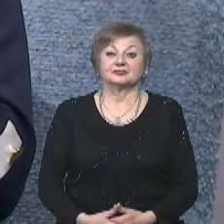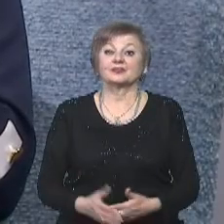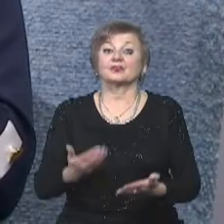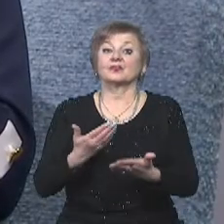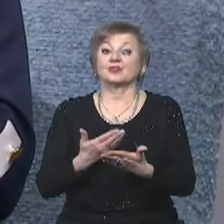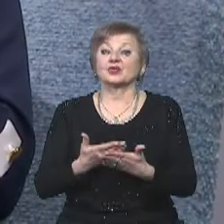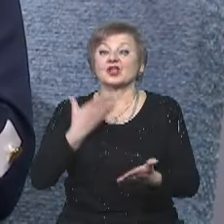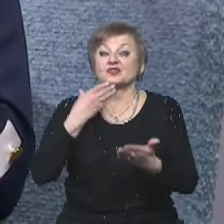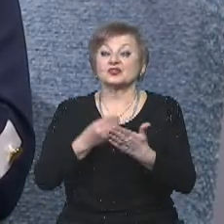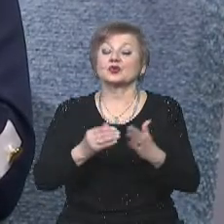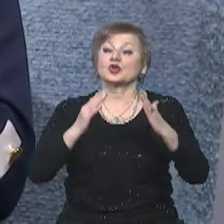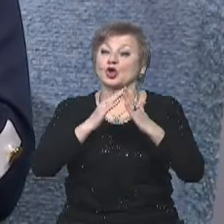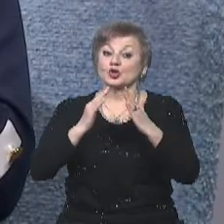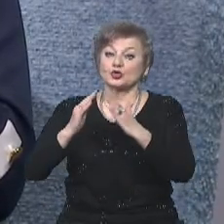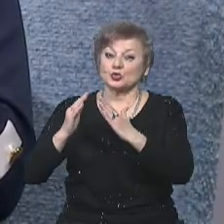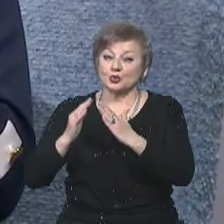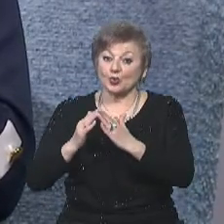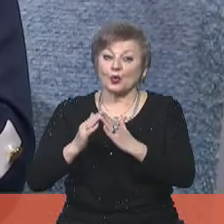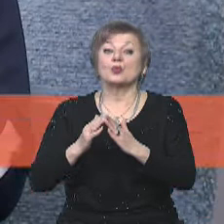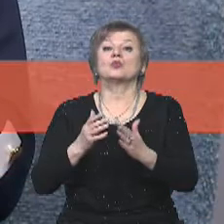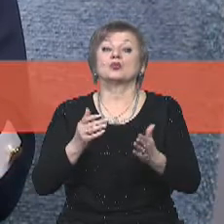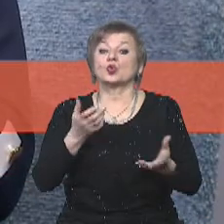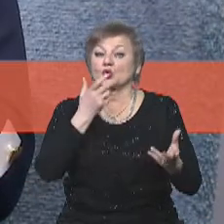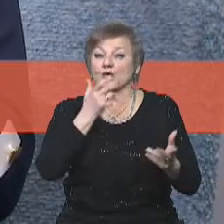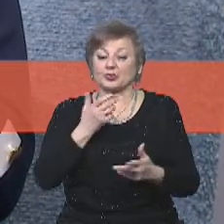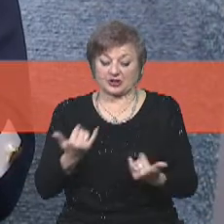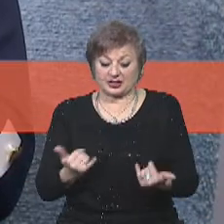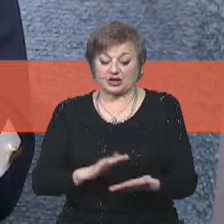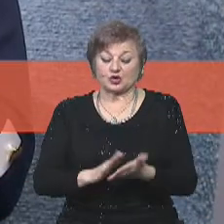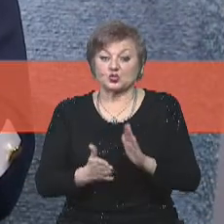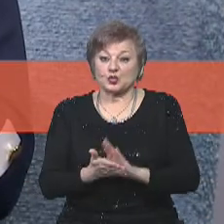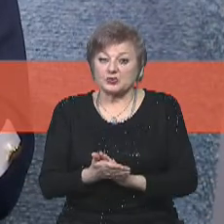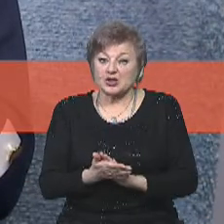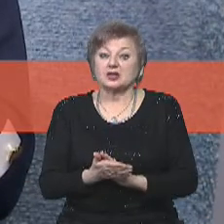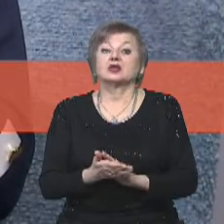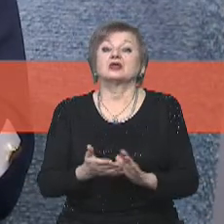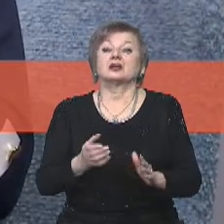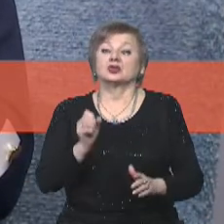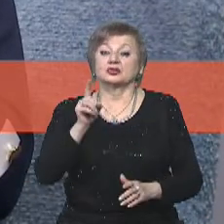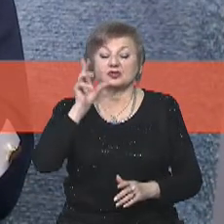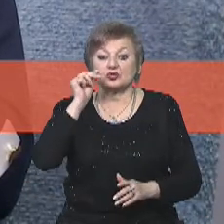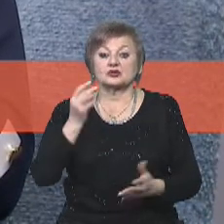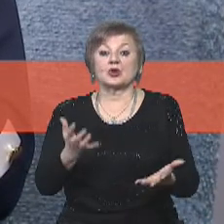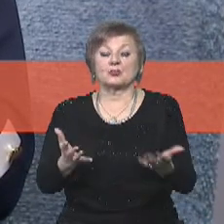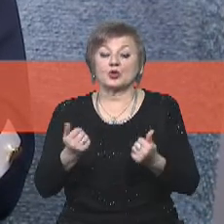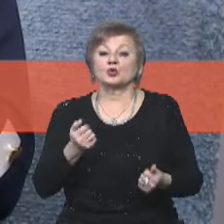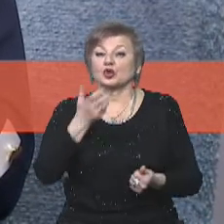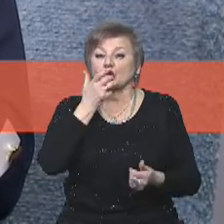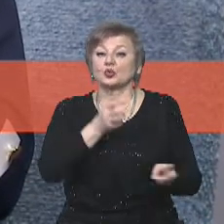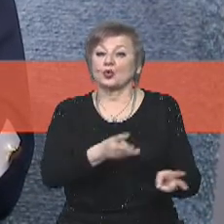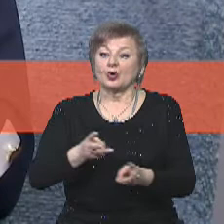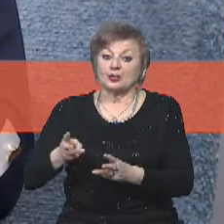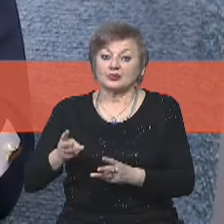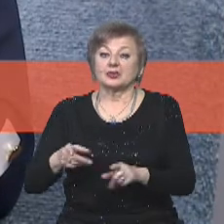Усі житлові будинки міста Запоріжжя станом на 11 листопада отримують теплоносії від концерну МТМ, повідомляє